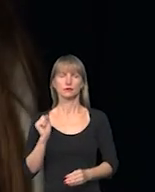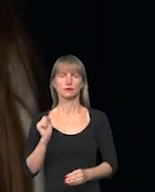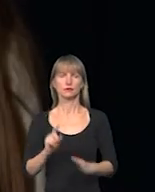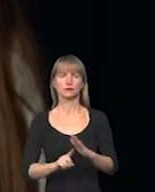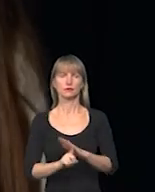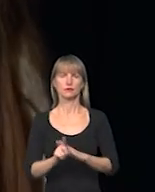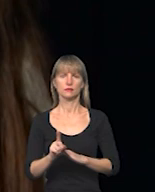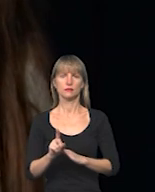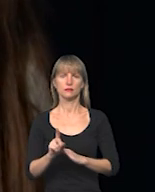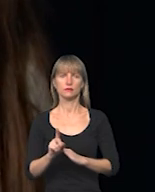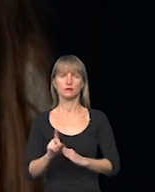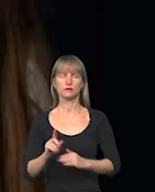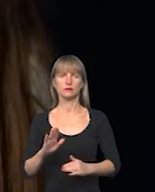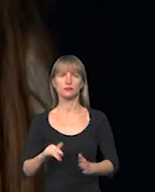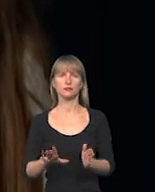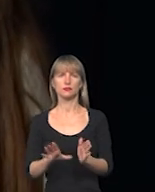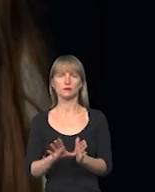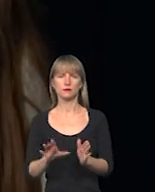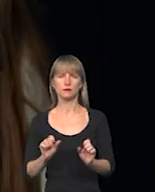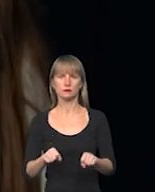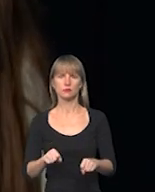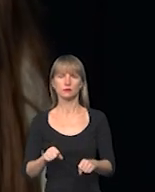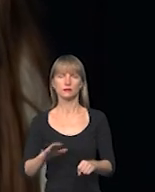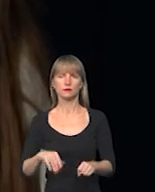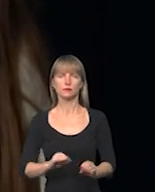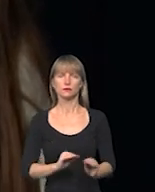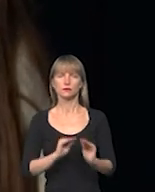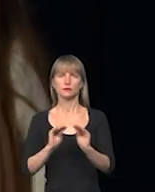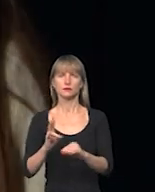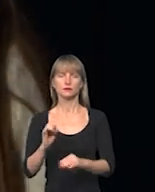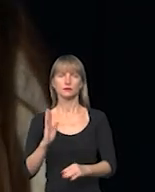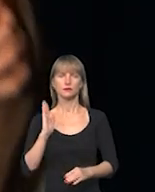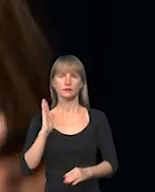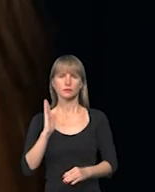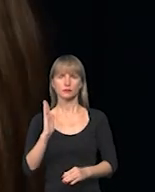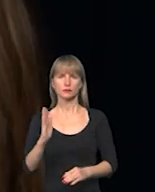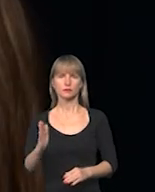спочатку після електронного варіанту, та ми переводимо його на поверхню.